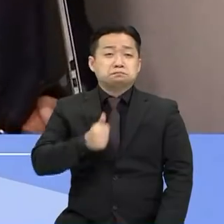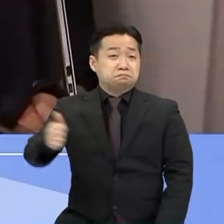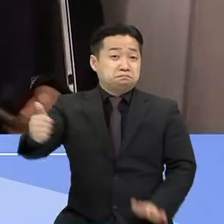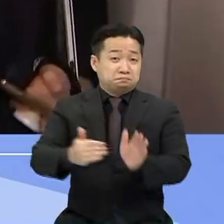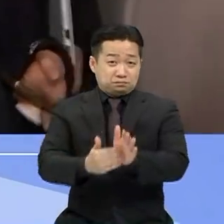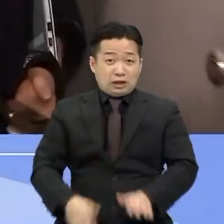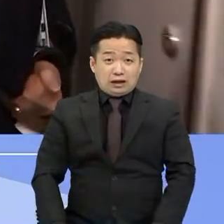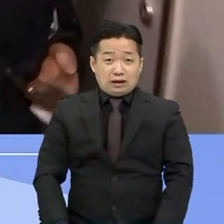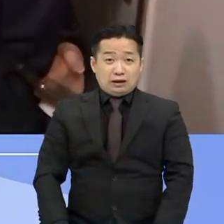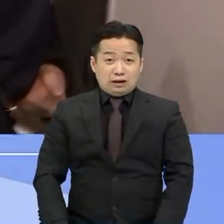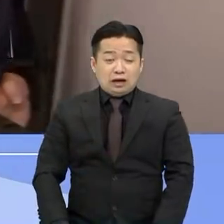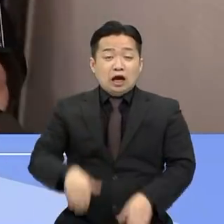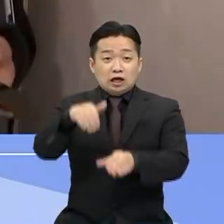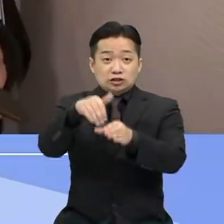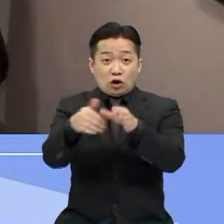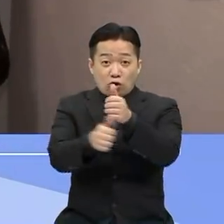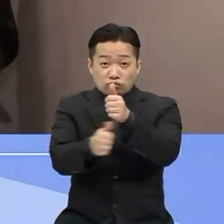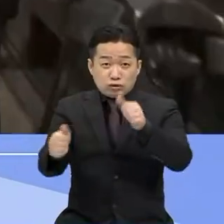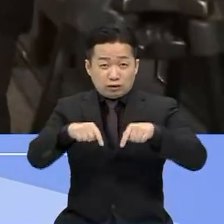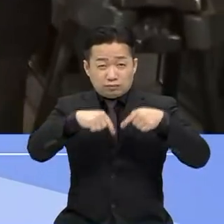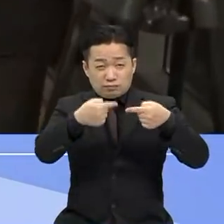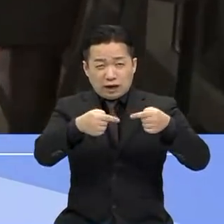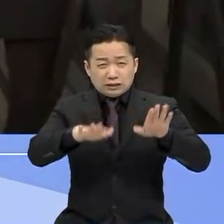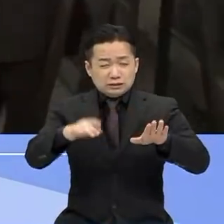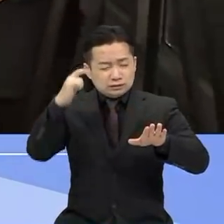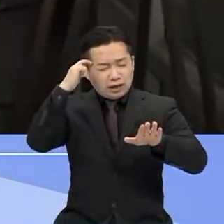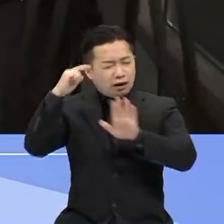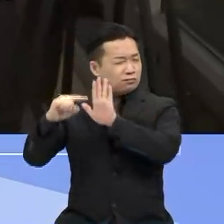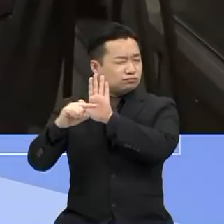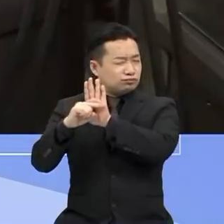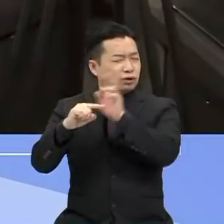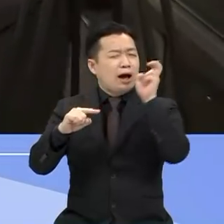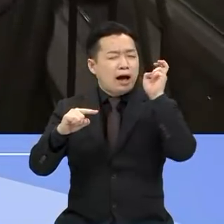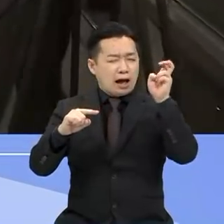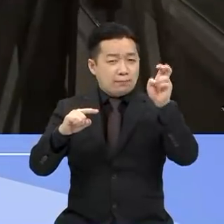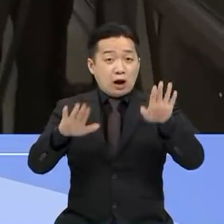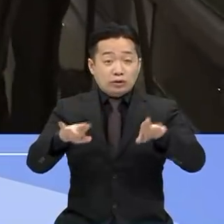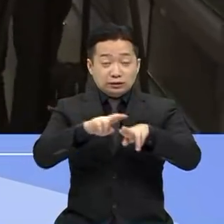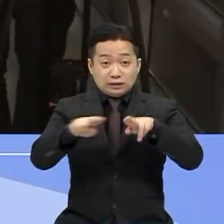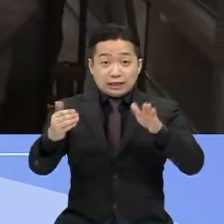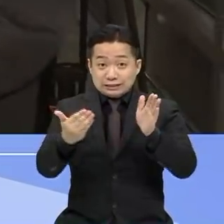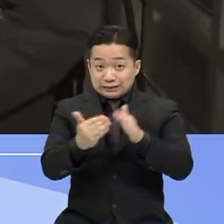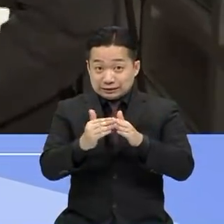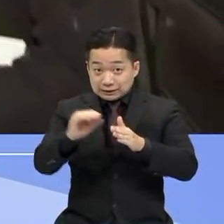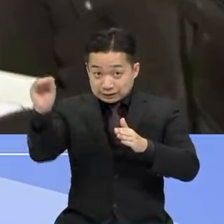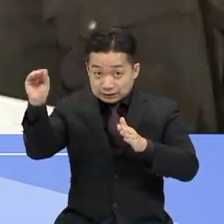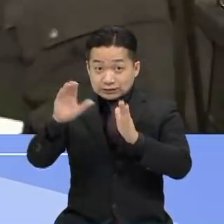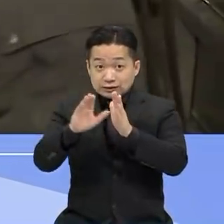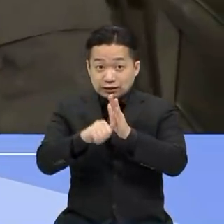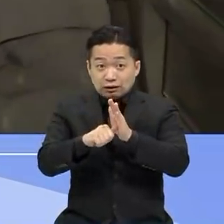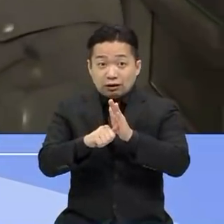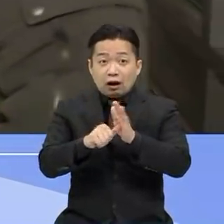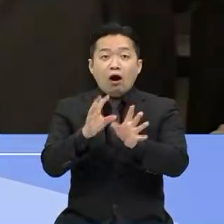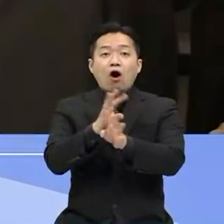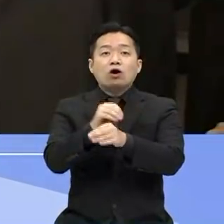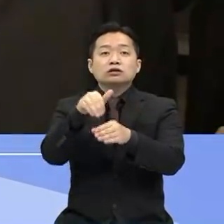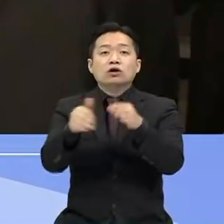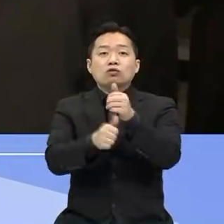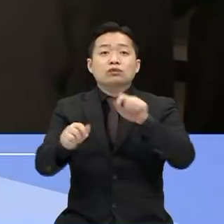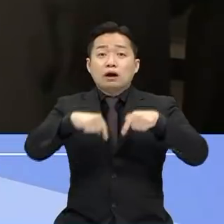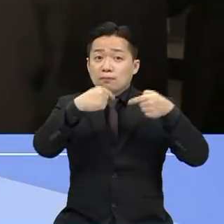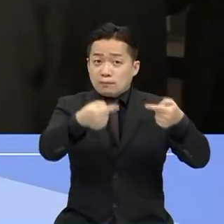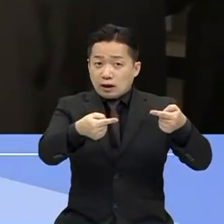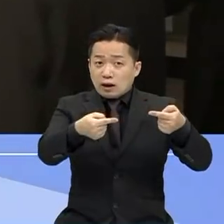직접 본 바로는 선대위 합류 에 부정적 이라는 느낌을 받았는데 특히 오늘 퇴근길에 서도 김 전 원장은 언제 선대위 합류 에 대해